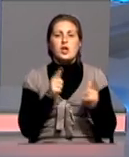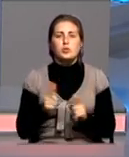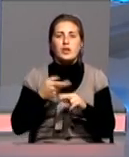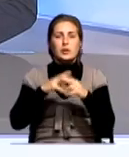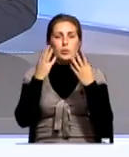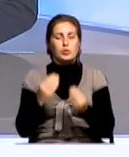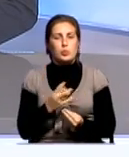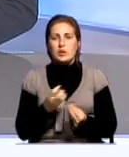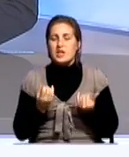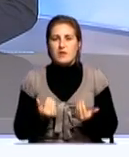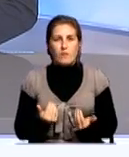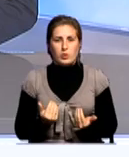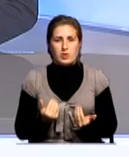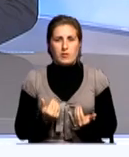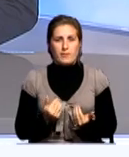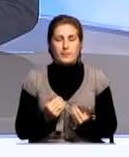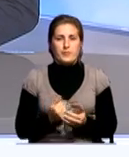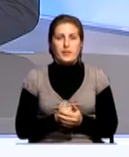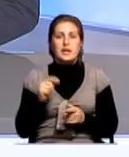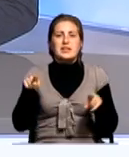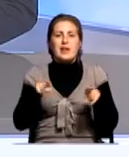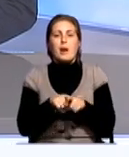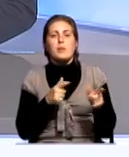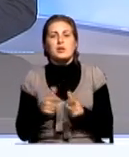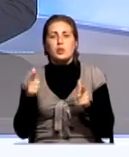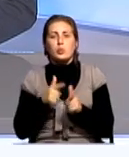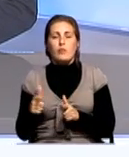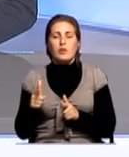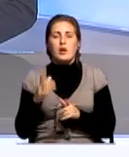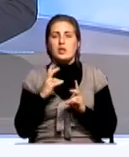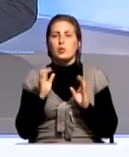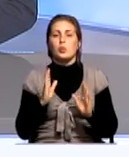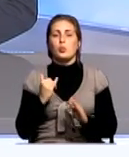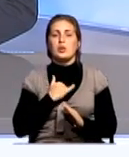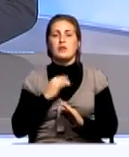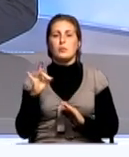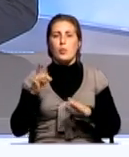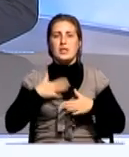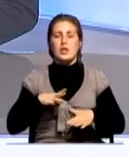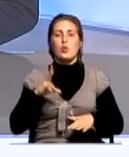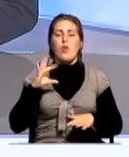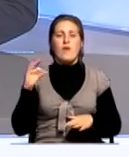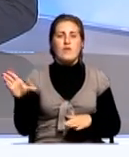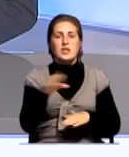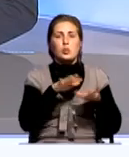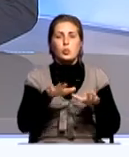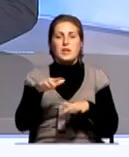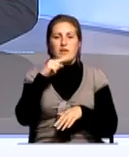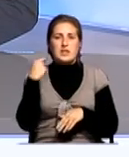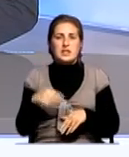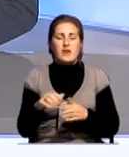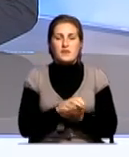этому дню не сегодня и такие такая подготовка идёт не только у нас в республике Крым но и во всех субъектах Российской